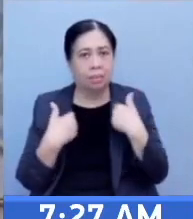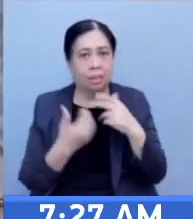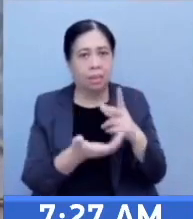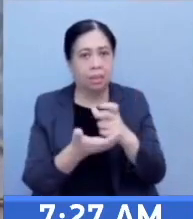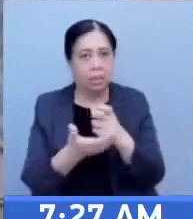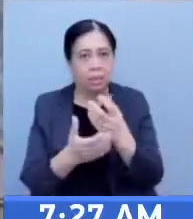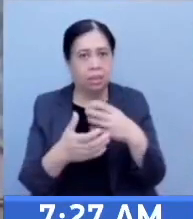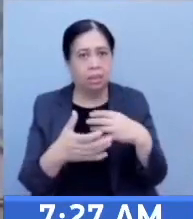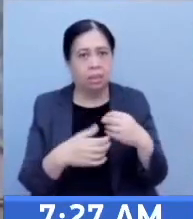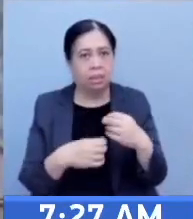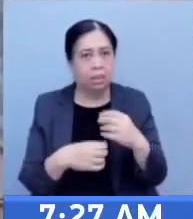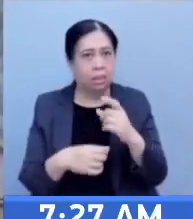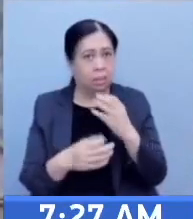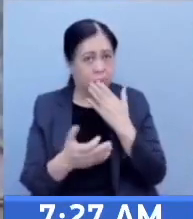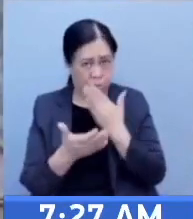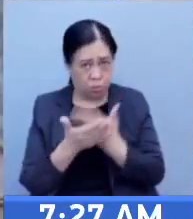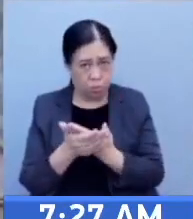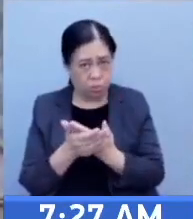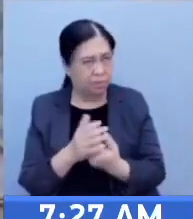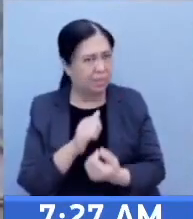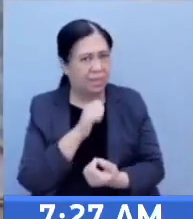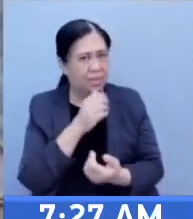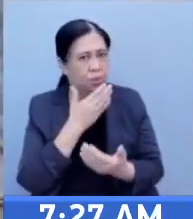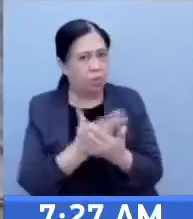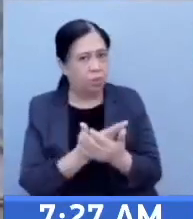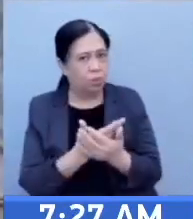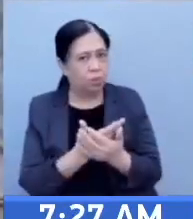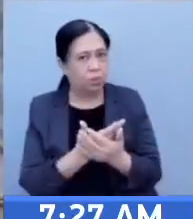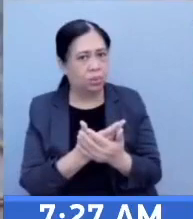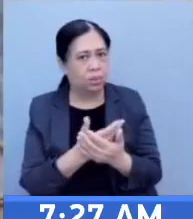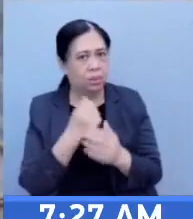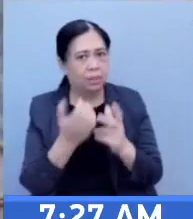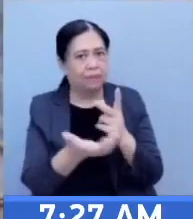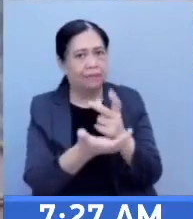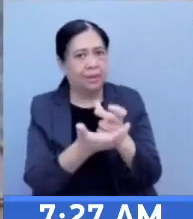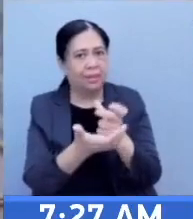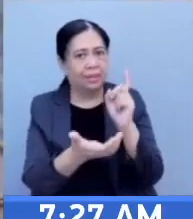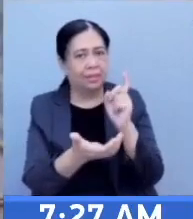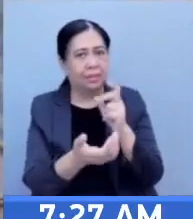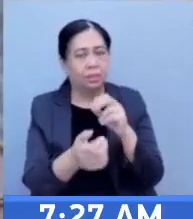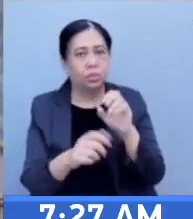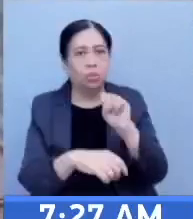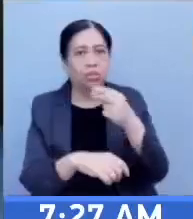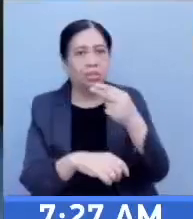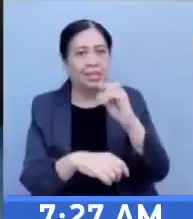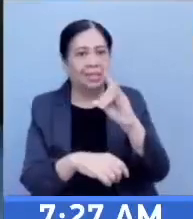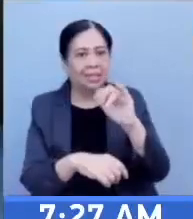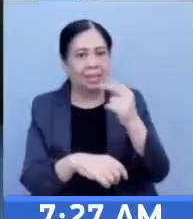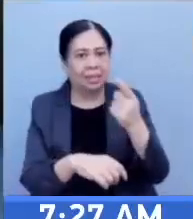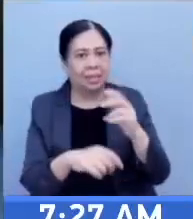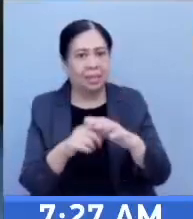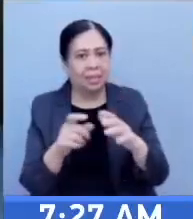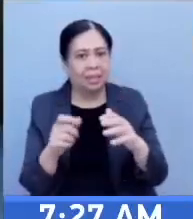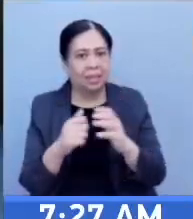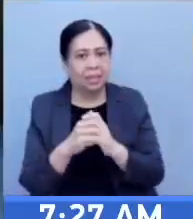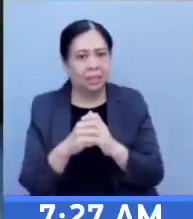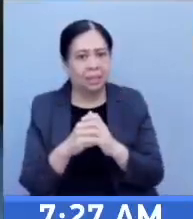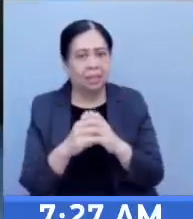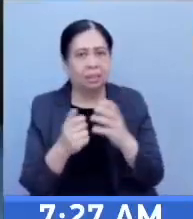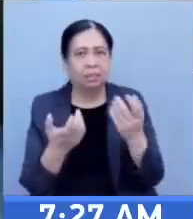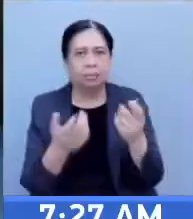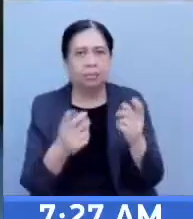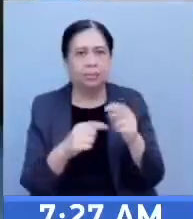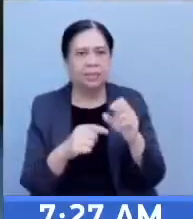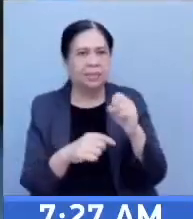good? It's not good po kasi vaccination, yung shedding po is one of our worries. Ang report ng shedding